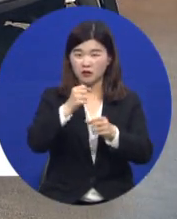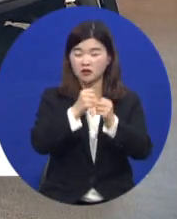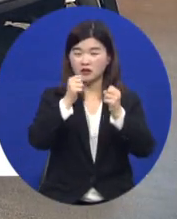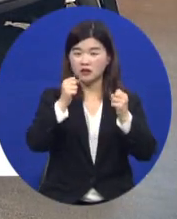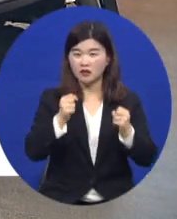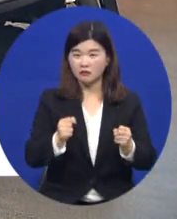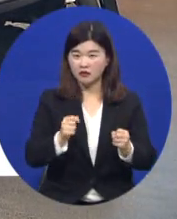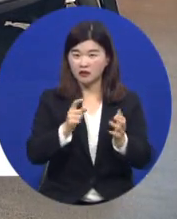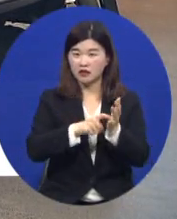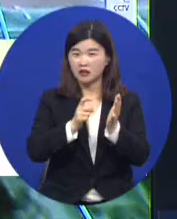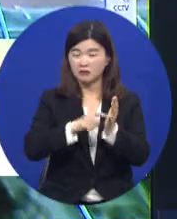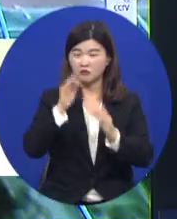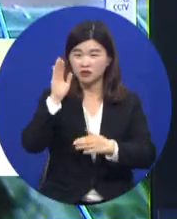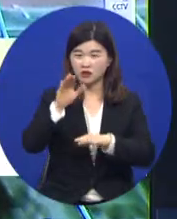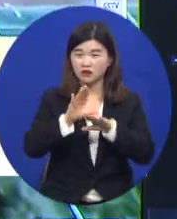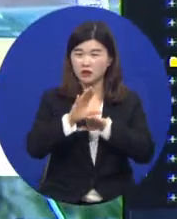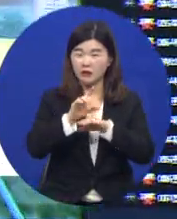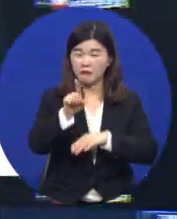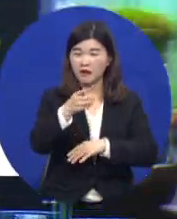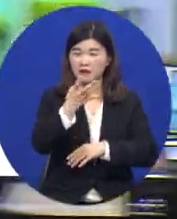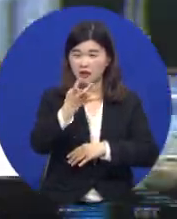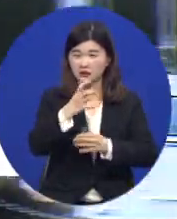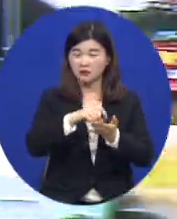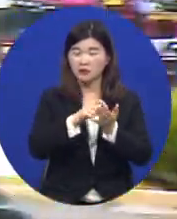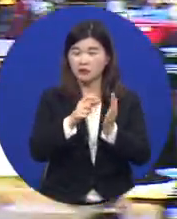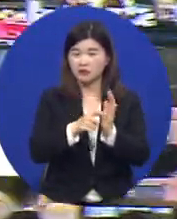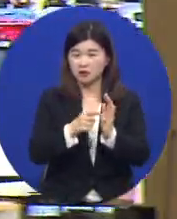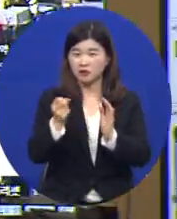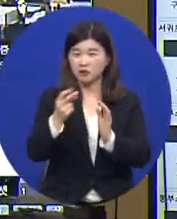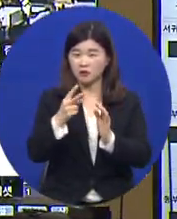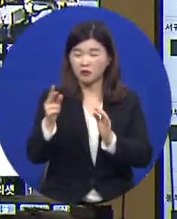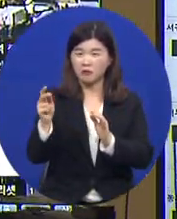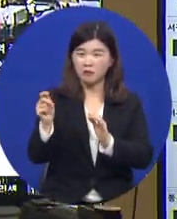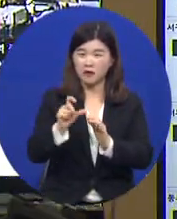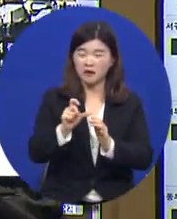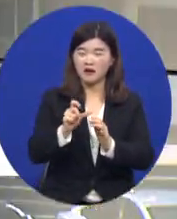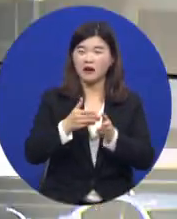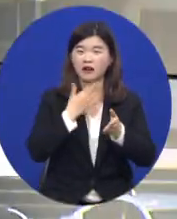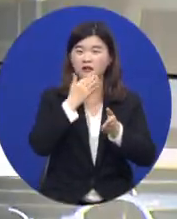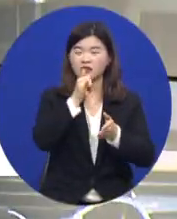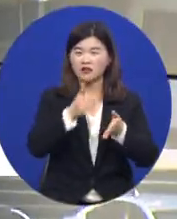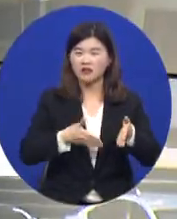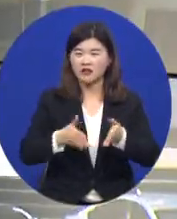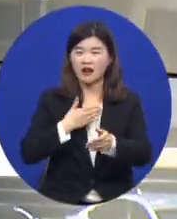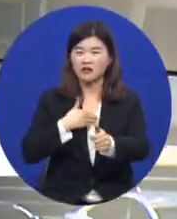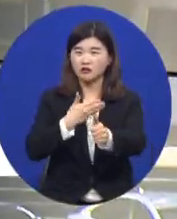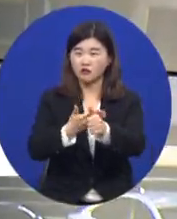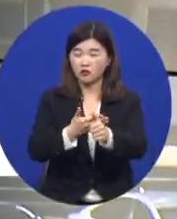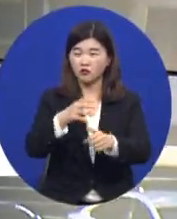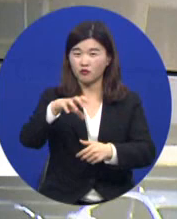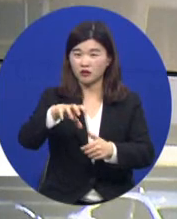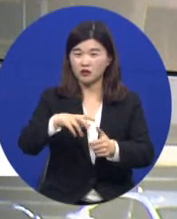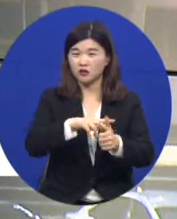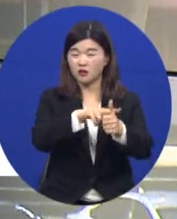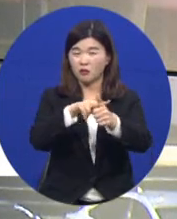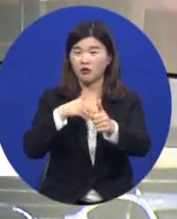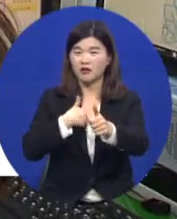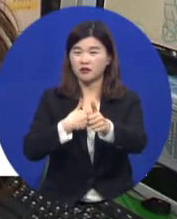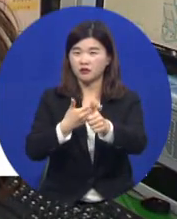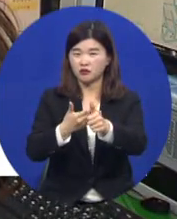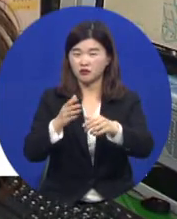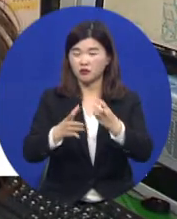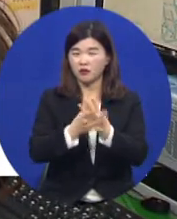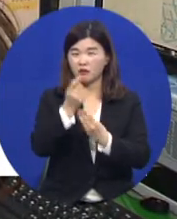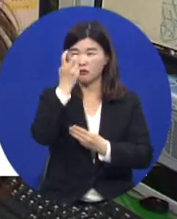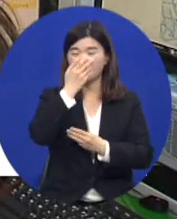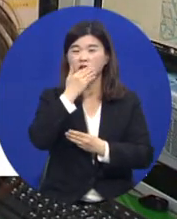플랫폼은 긴급 출동 차량 140여 대에 최적의 출동 경로를 제시하고 위치 정보와 현장 상황을 통합 관리할